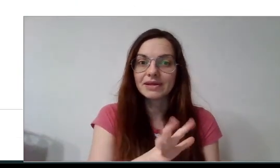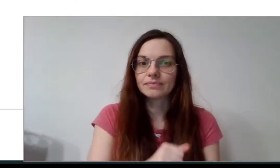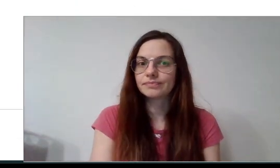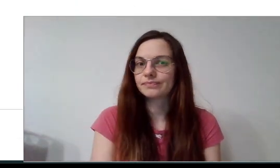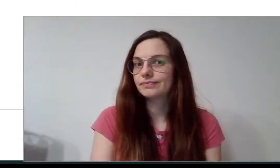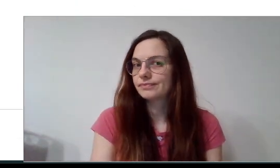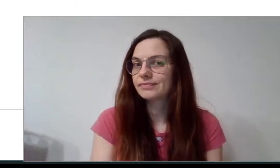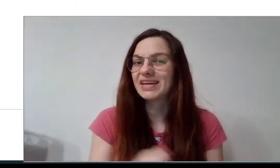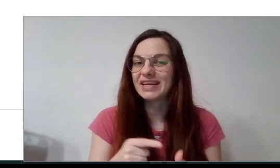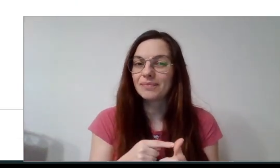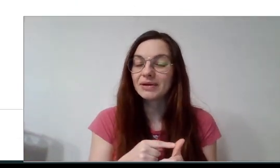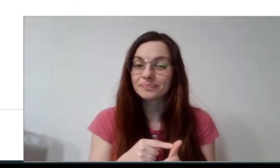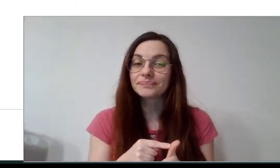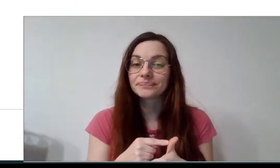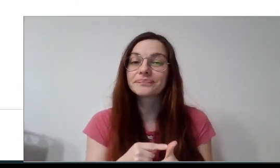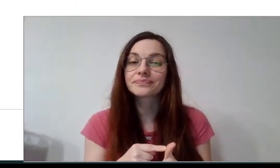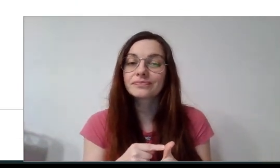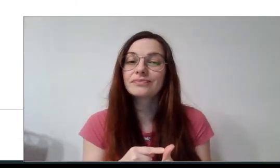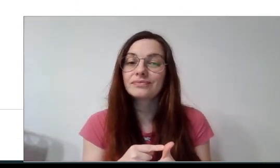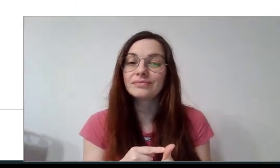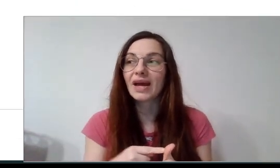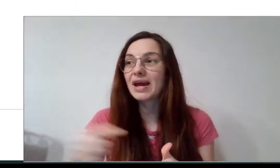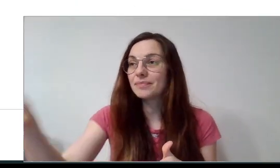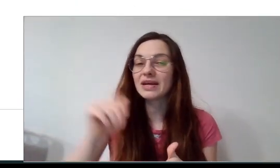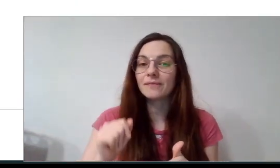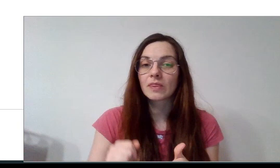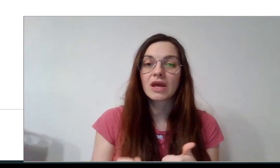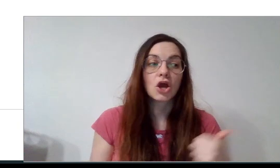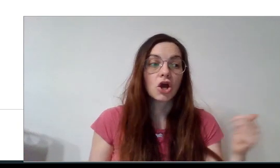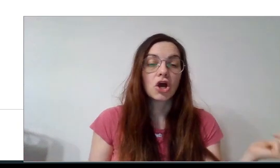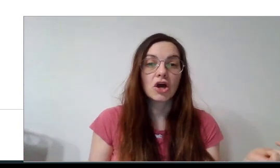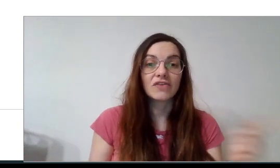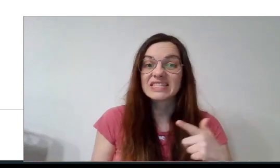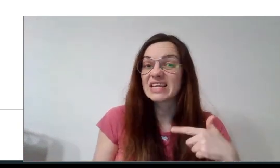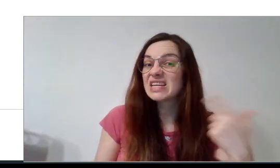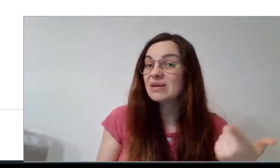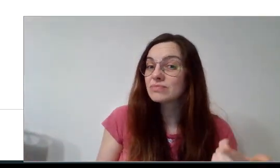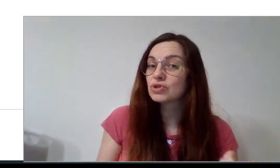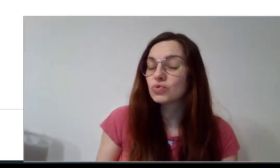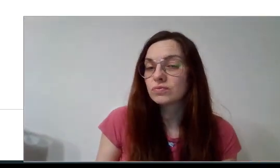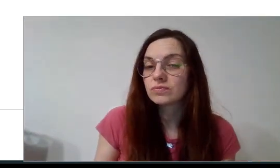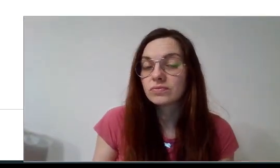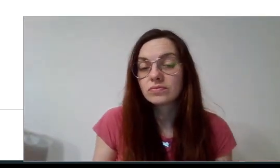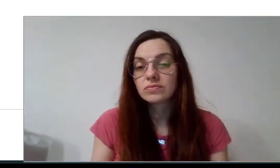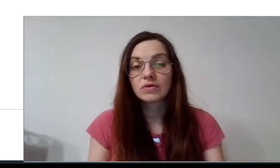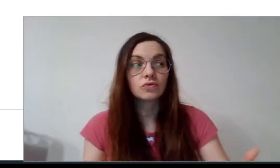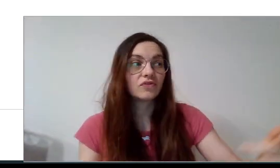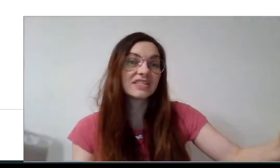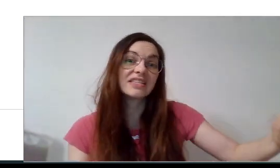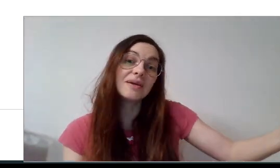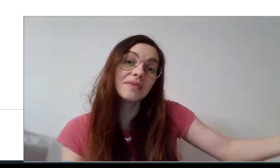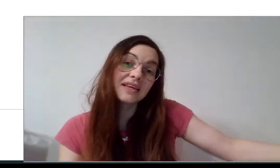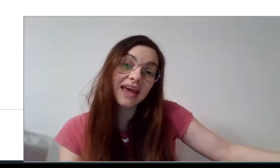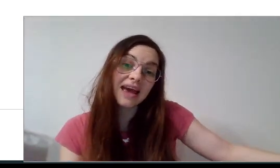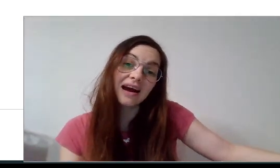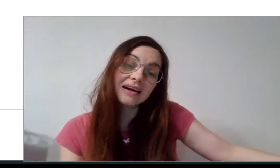Nehme. Ich nehme. Ein Bier. Was nimmst du? Und was